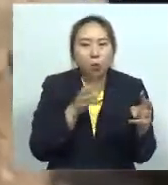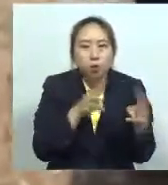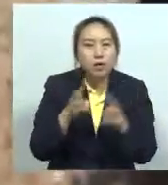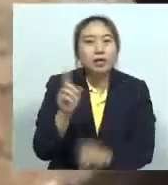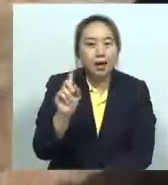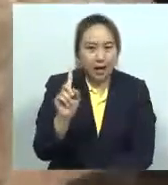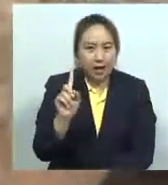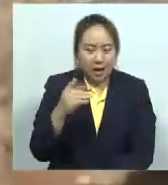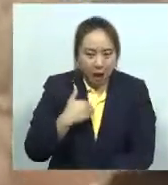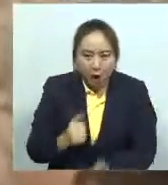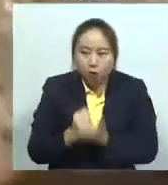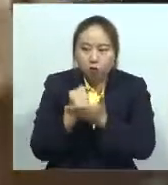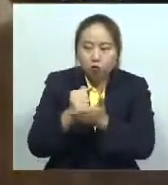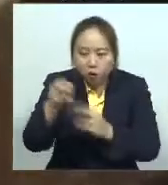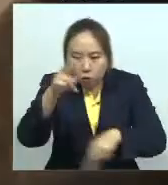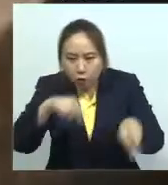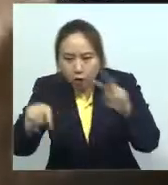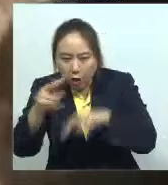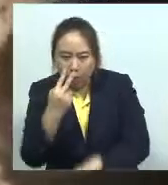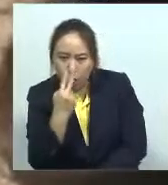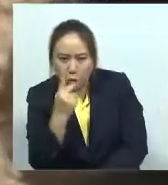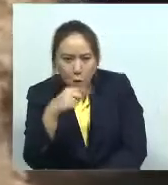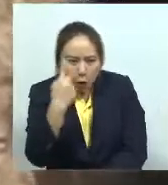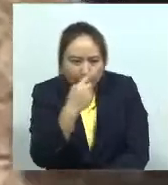าจจะสามารถเข้าไปร่วมตรวจสอบได้ว่าเกษตรกร